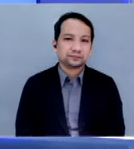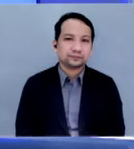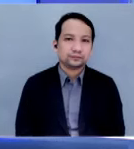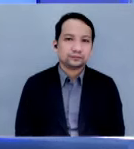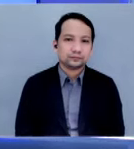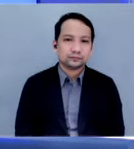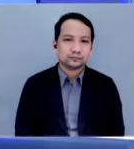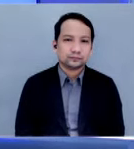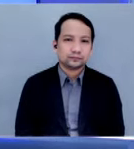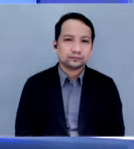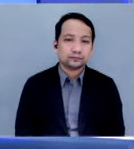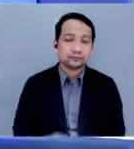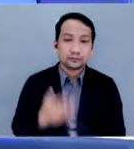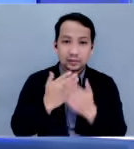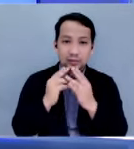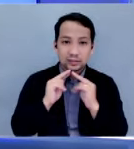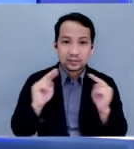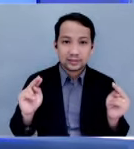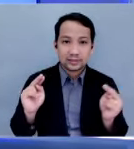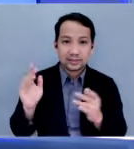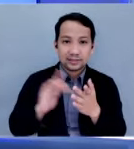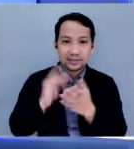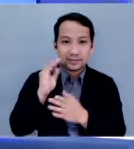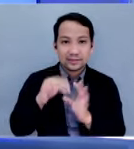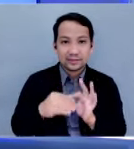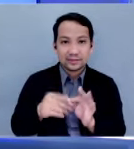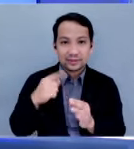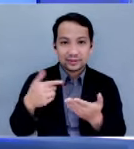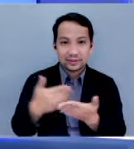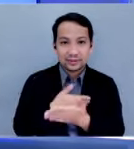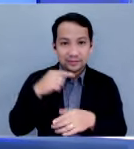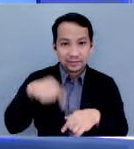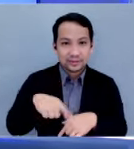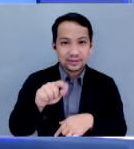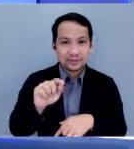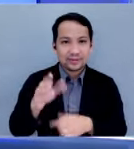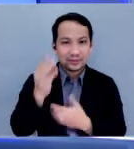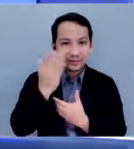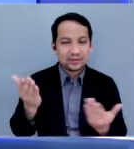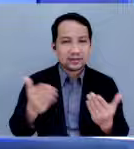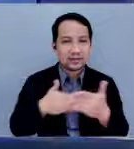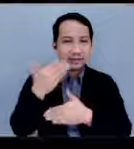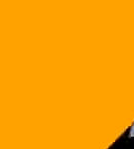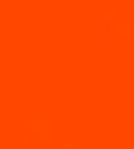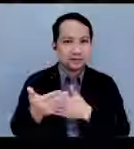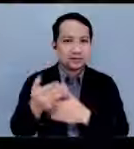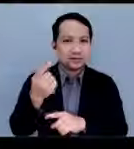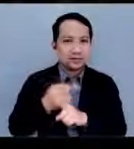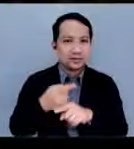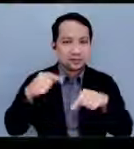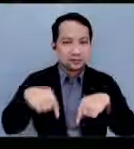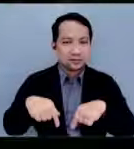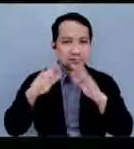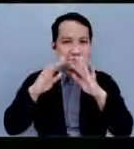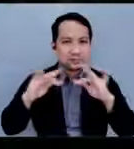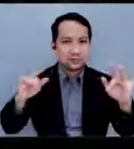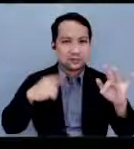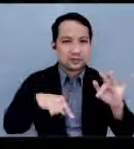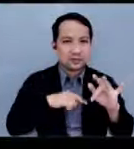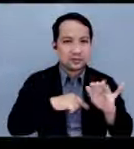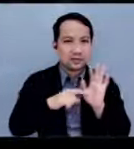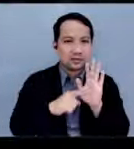Sa good news naman po tayo, exciting ang mga paparating na bagong shows ng TV5 sa mga susunod pong buwan. Fiesta Feels ang trade launch ng